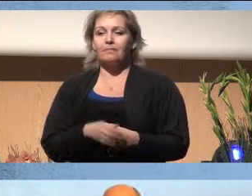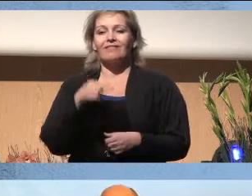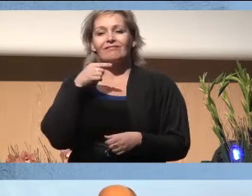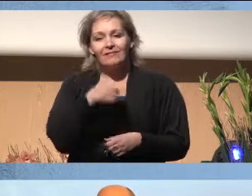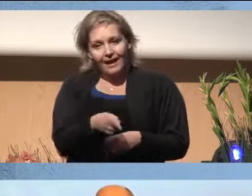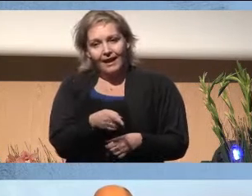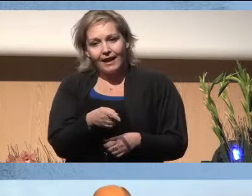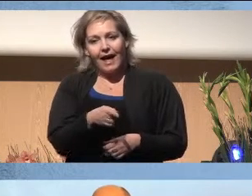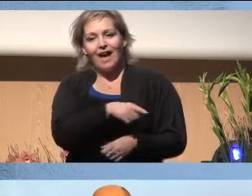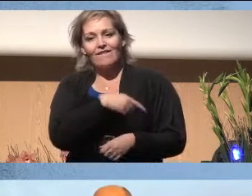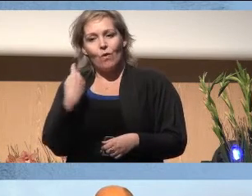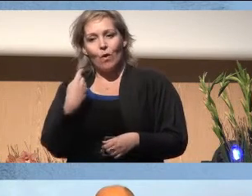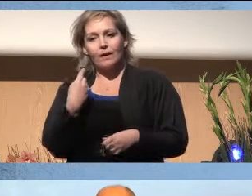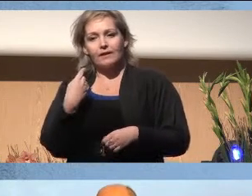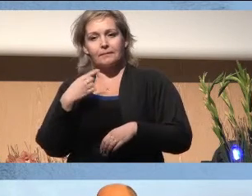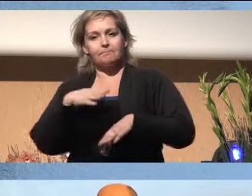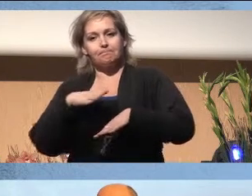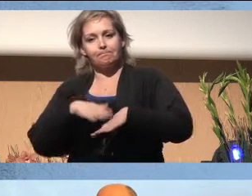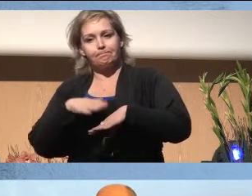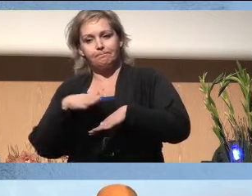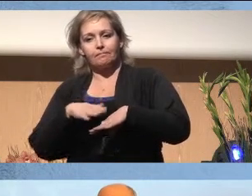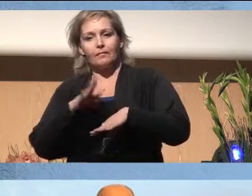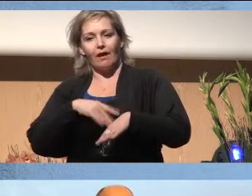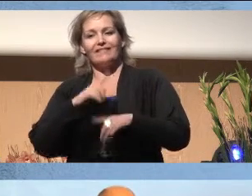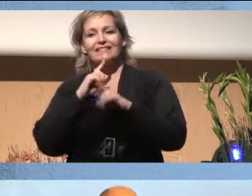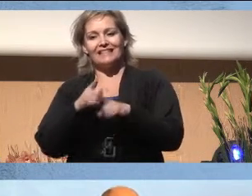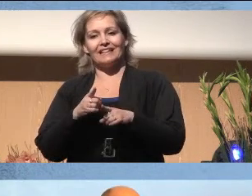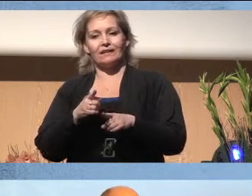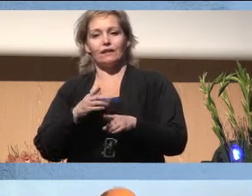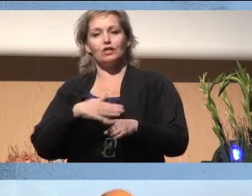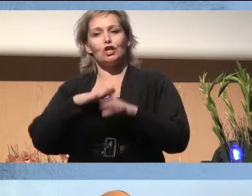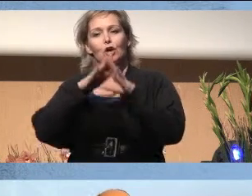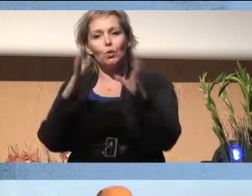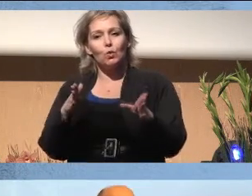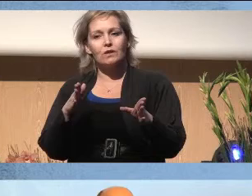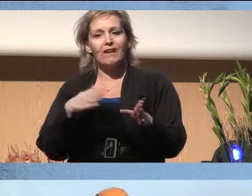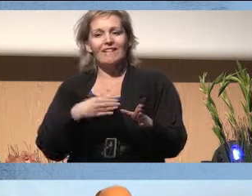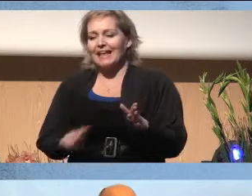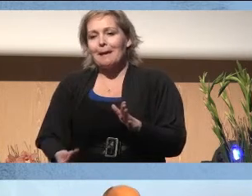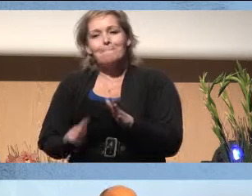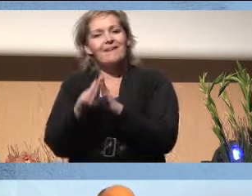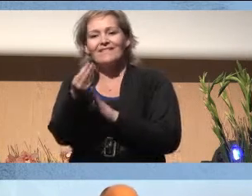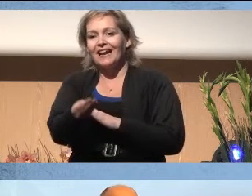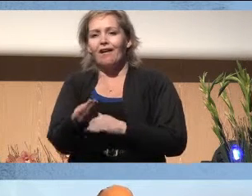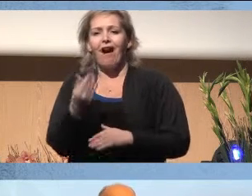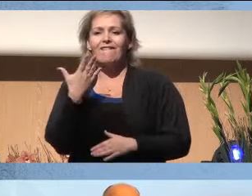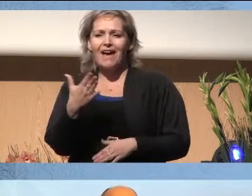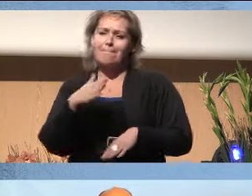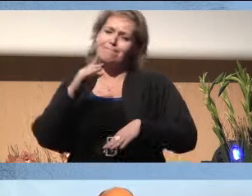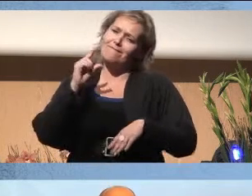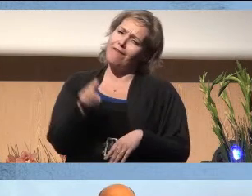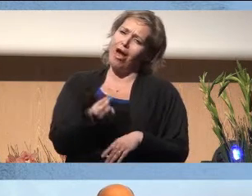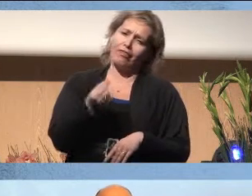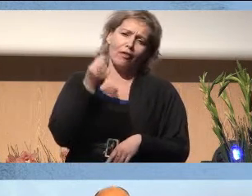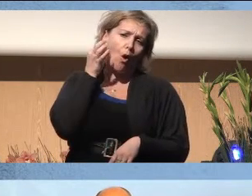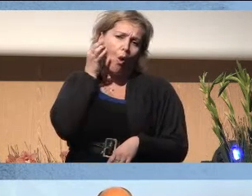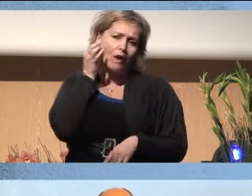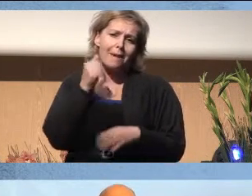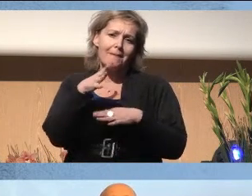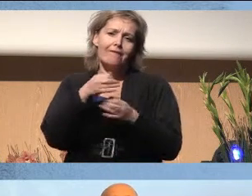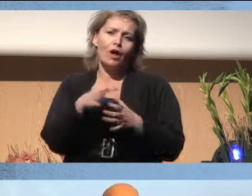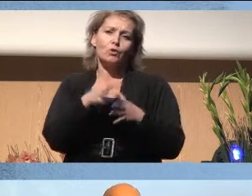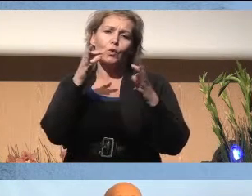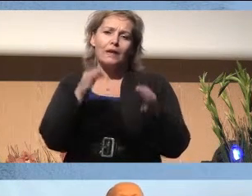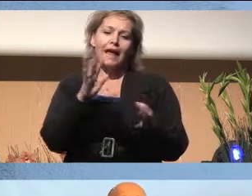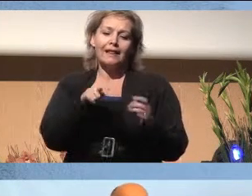Det er vår berettigelse i sykehuset, for det er ikke bevilget 5 flate øre mer fra Stortinget